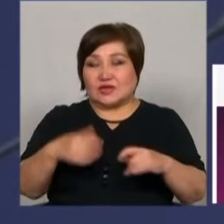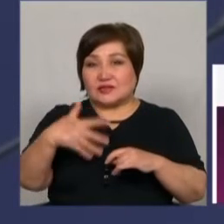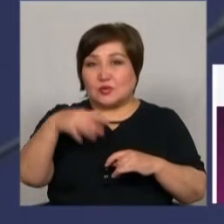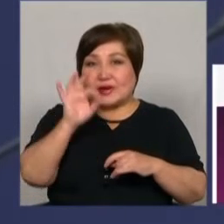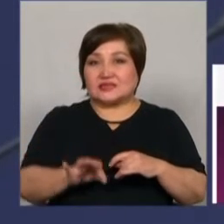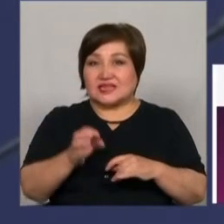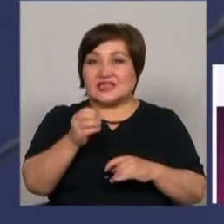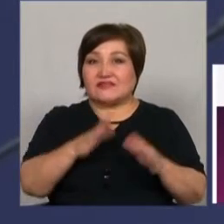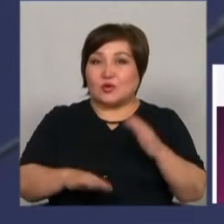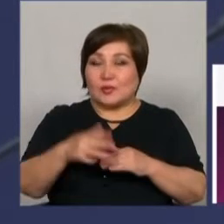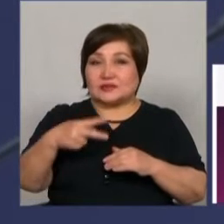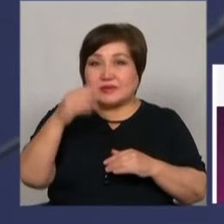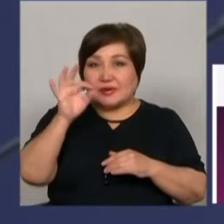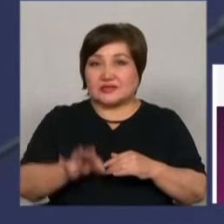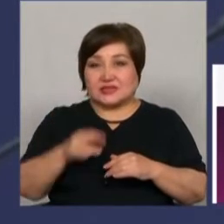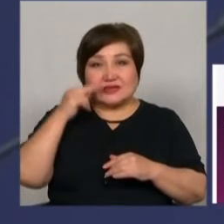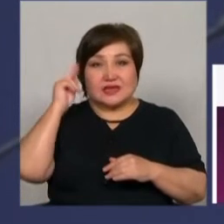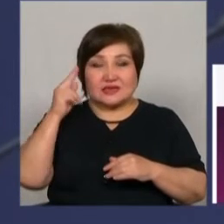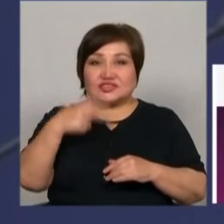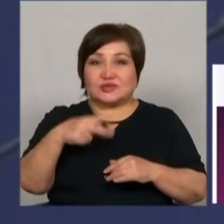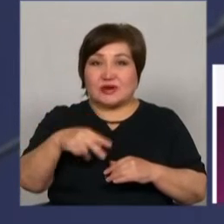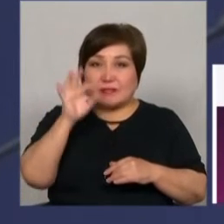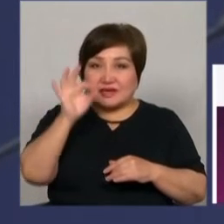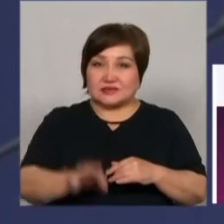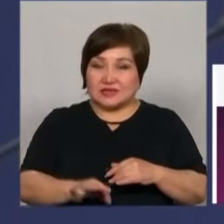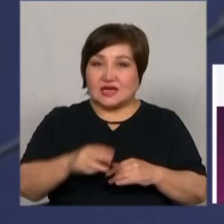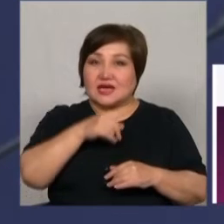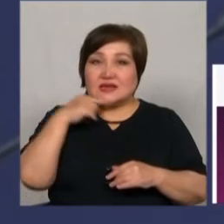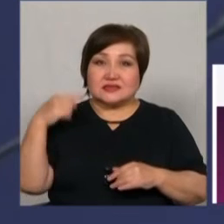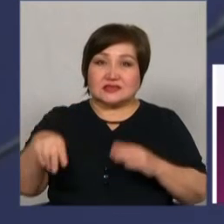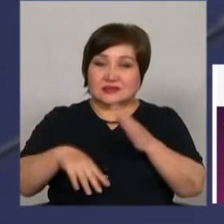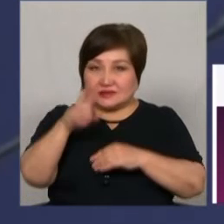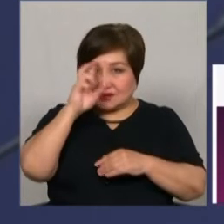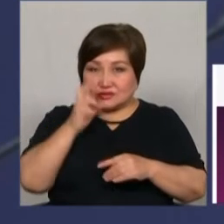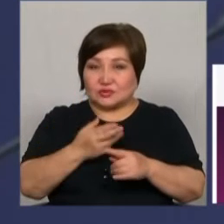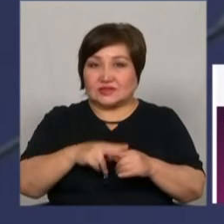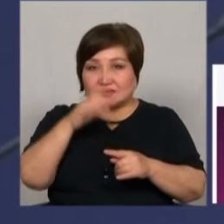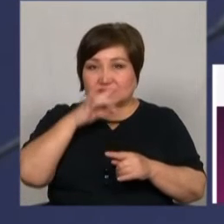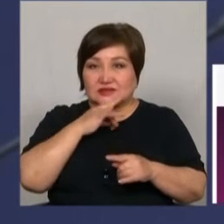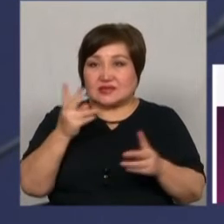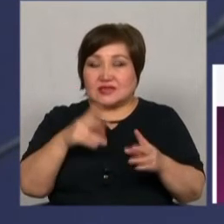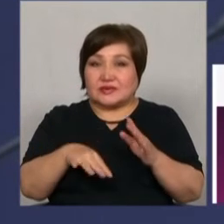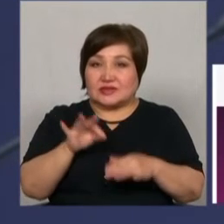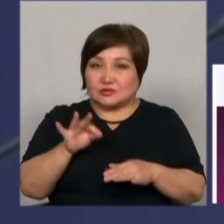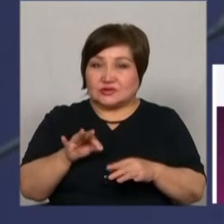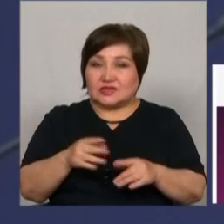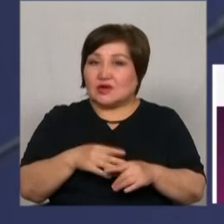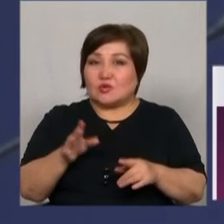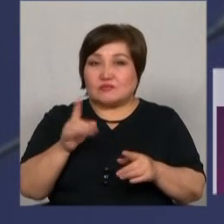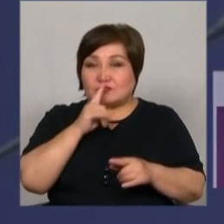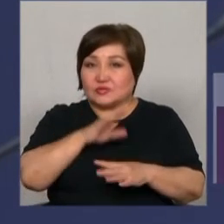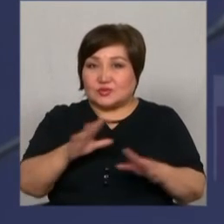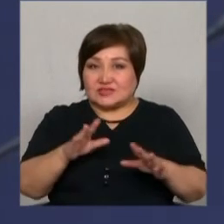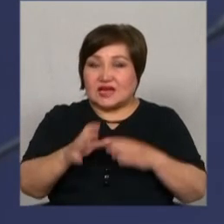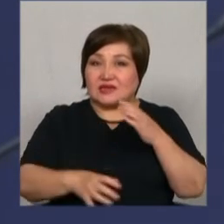Европа, 20% Қытай, 20% Ресей елдерінен. Сондықтан Қазақстан қандай да бір таңдау жасаудан аулақ. Біз әлемдік қоғамдастықтың бір